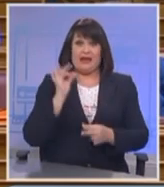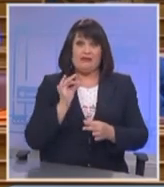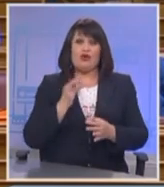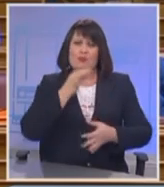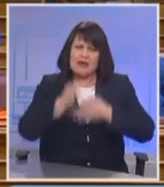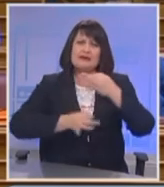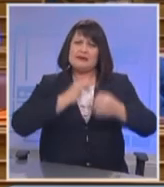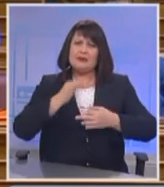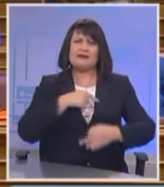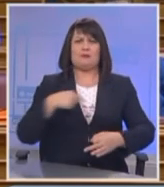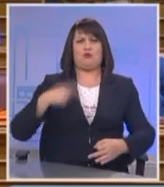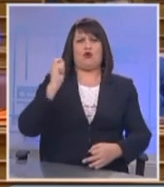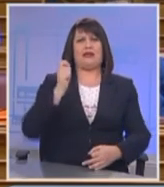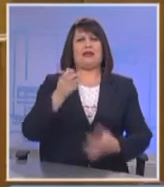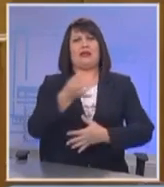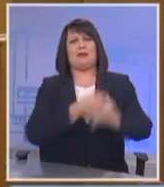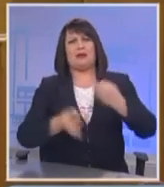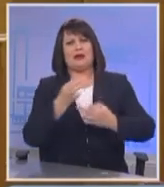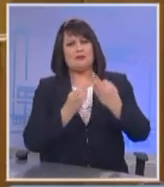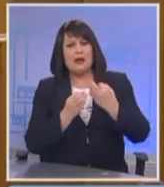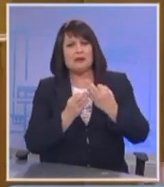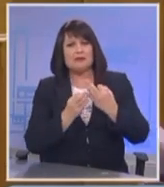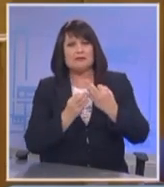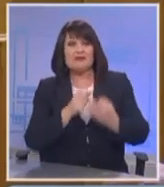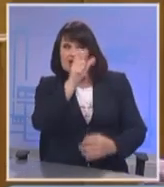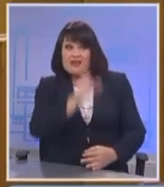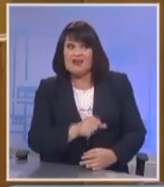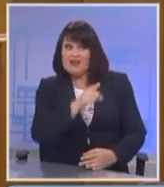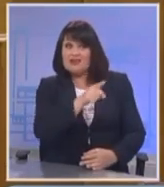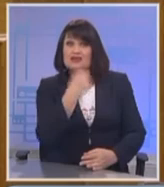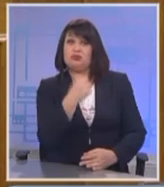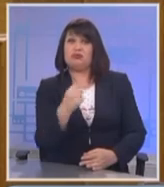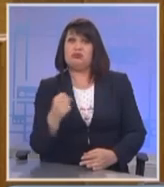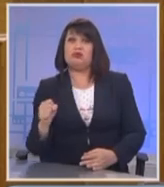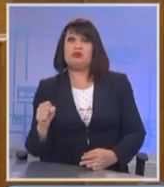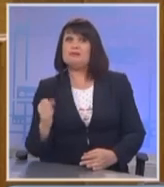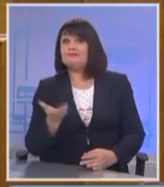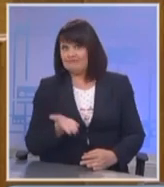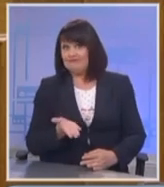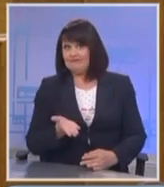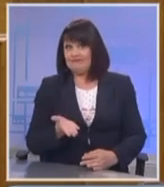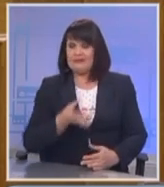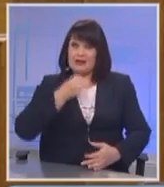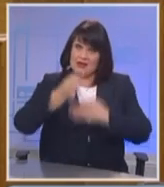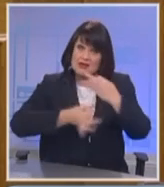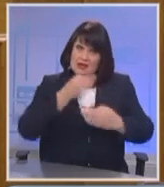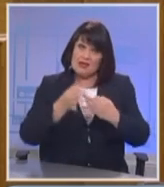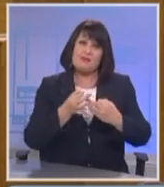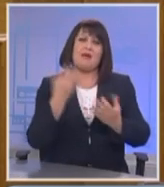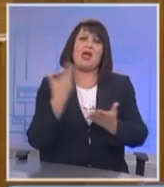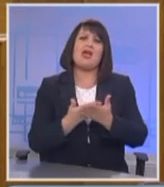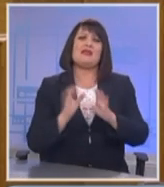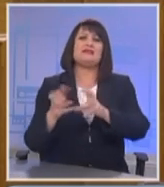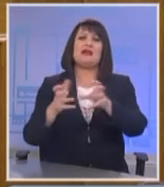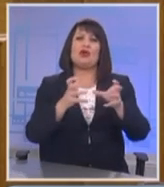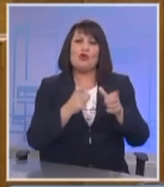και άλλοι πολιτικοί αρχηγοί, σχεδόν όλοι. Εσείς λείπατε. Εδώ μέσα είπαμε και για τις τηλεοπτικές άδειες